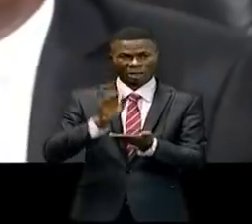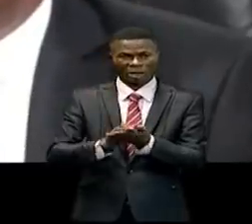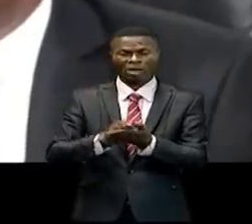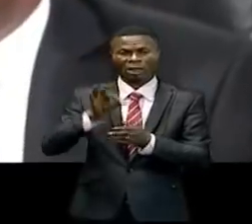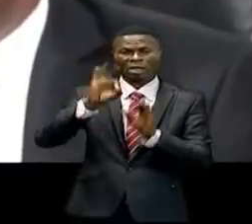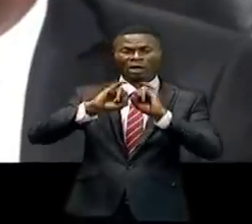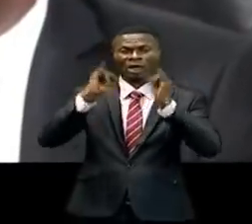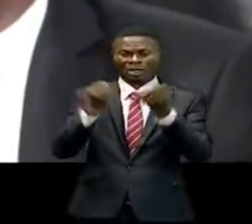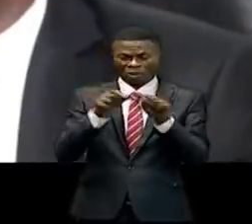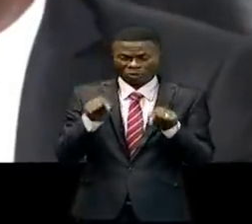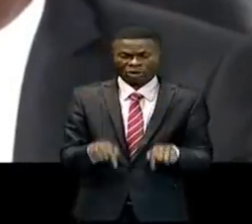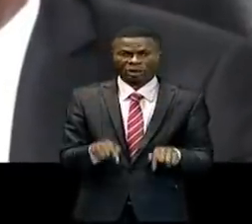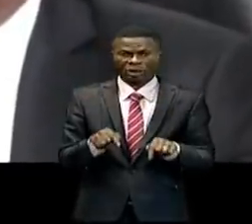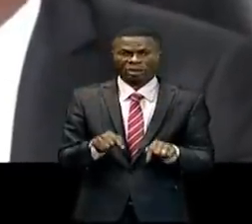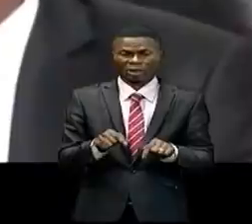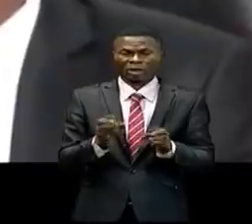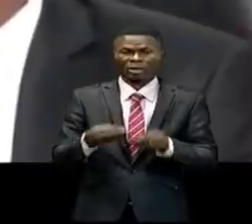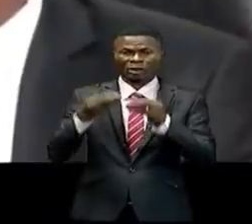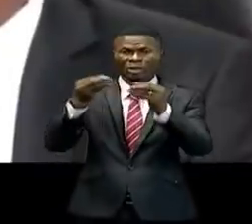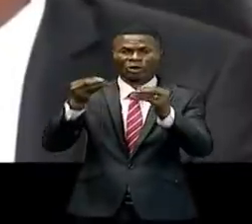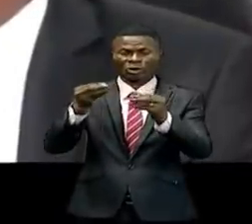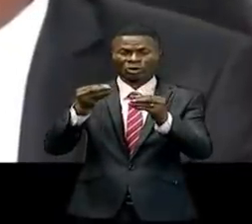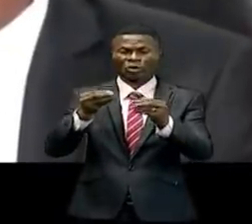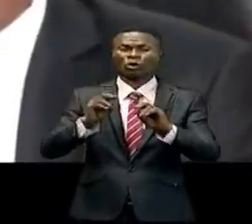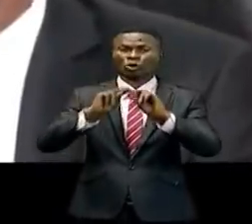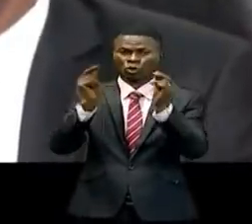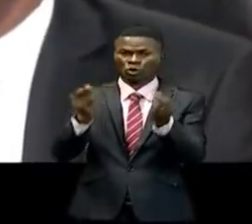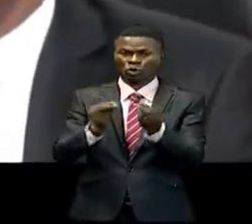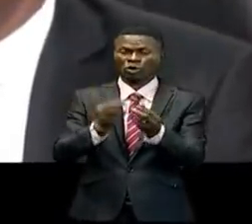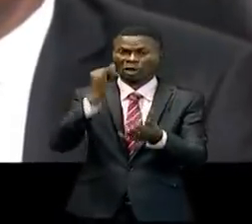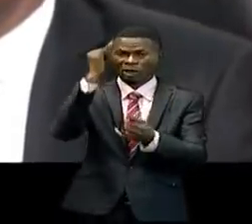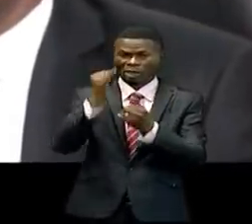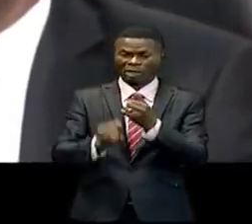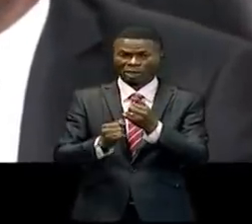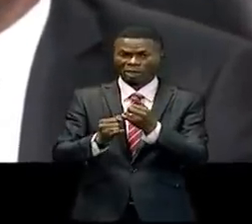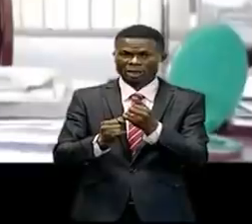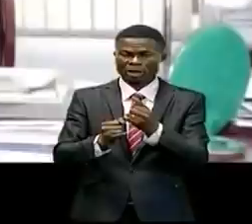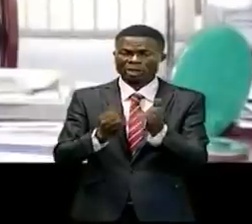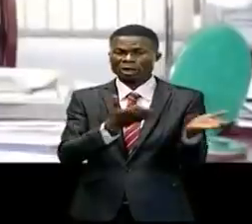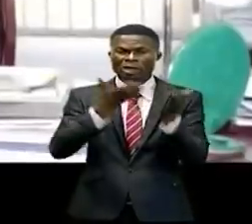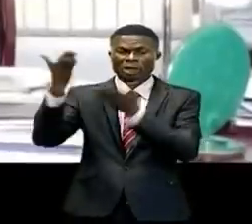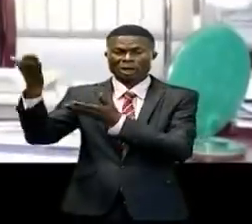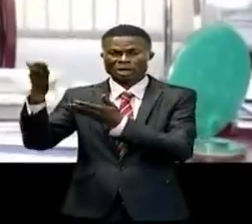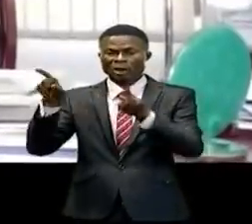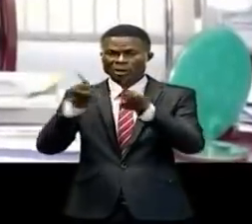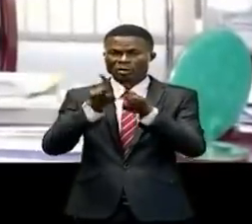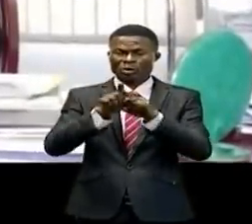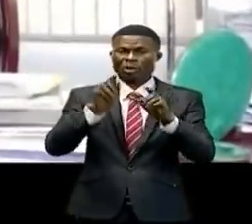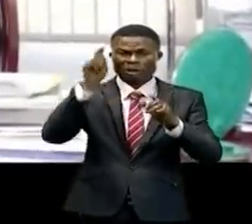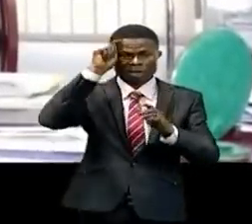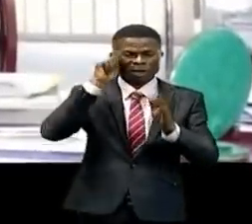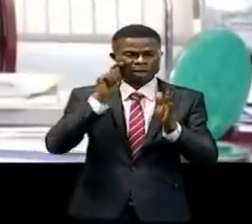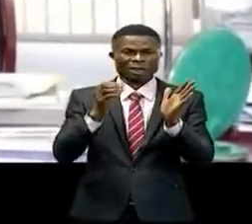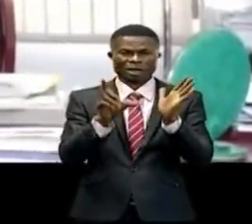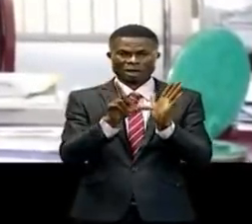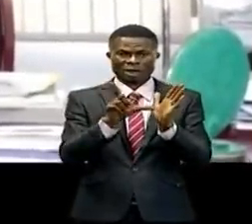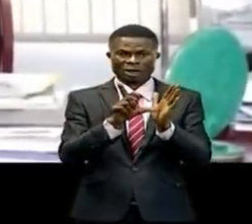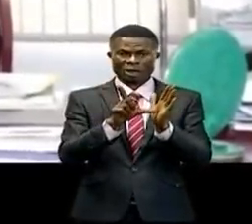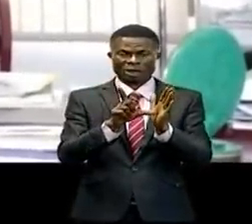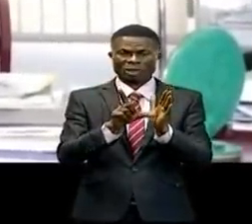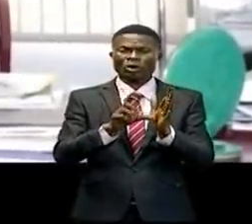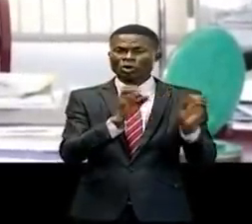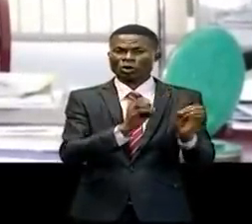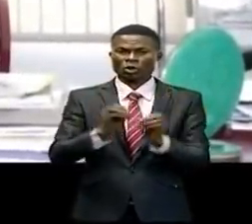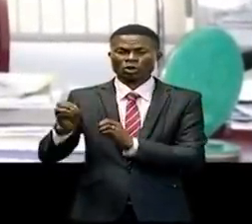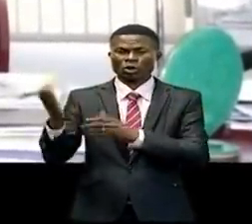l'industrie locale, d'accorder les dérogations dans les limites de l'offre exportable conformément aux textes légaux portant réglementation